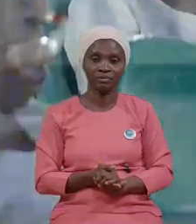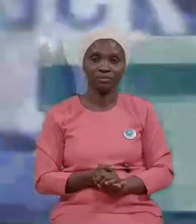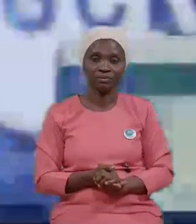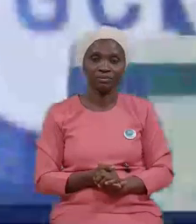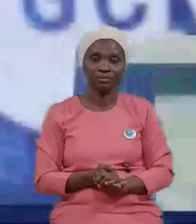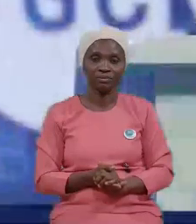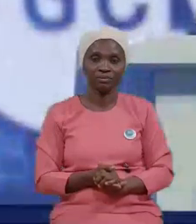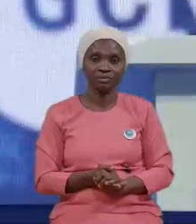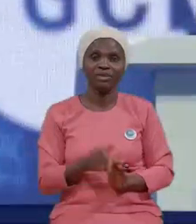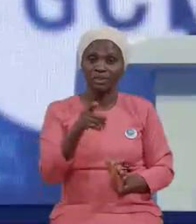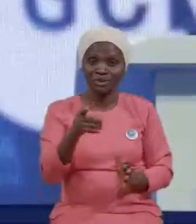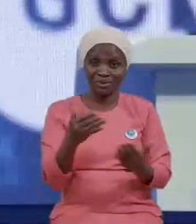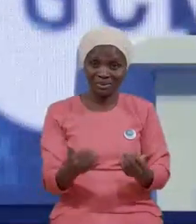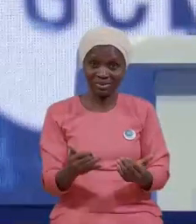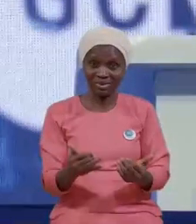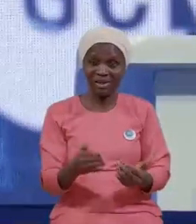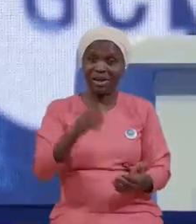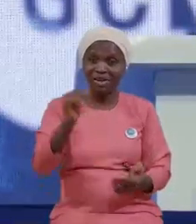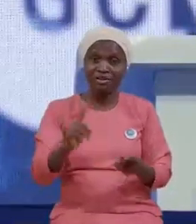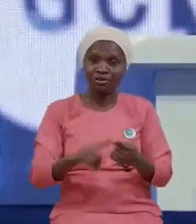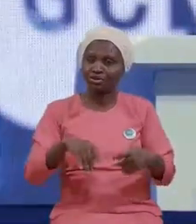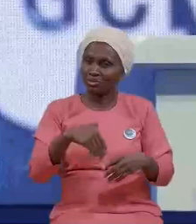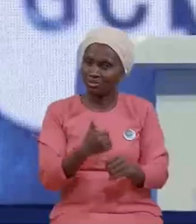Tu dois maintenant faire ton choix.